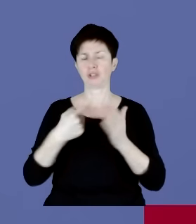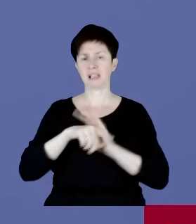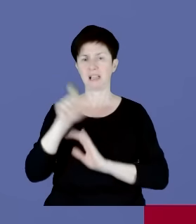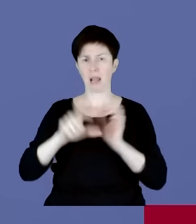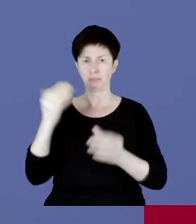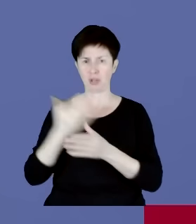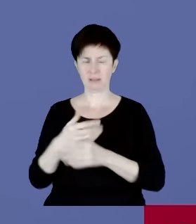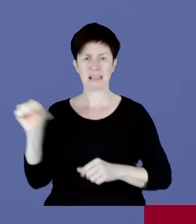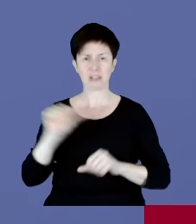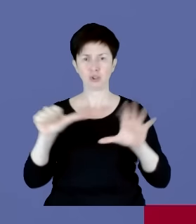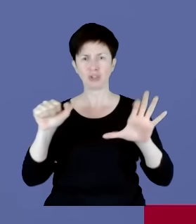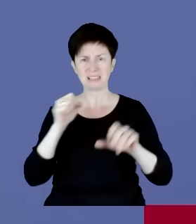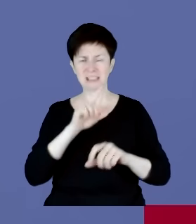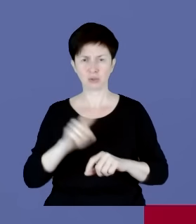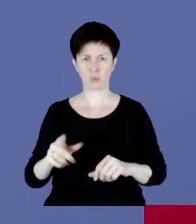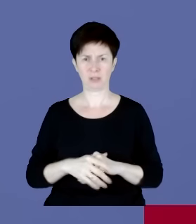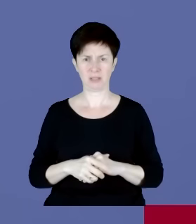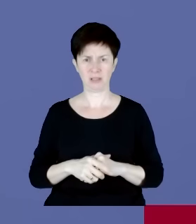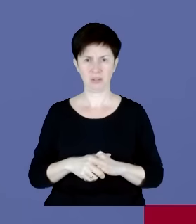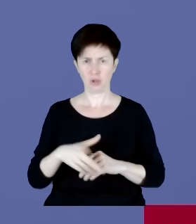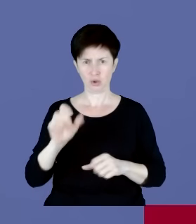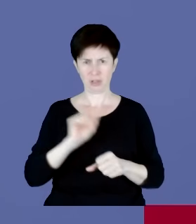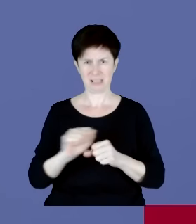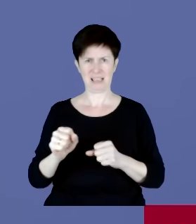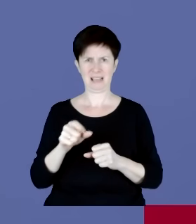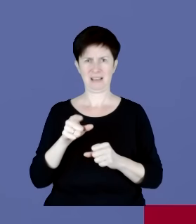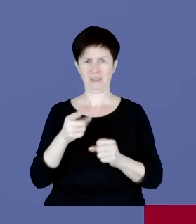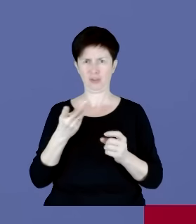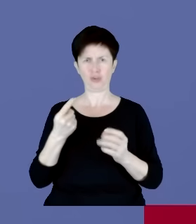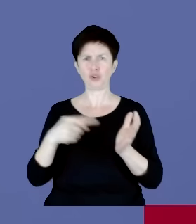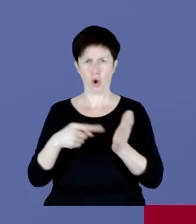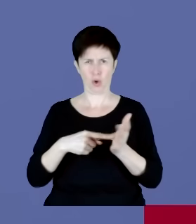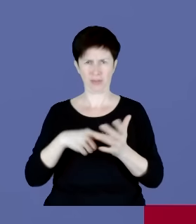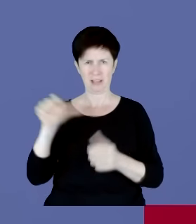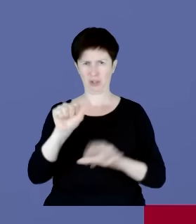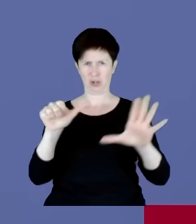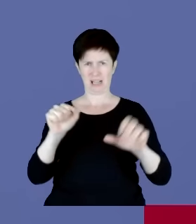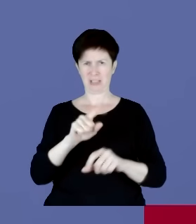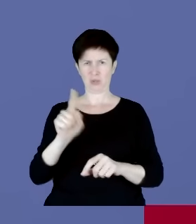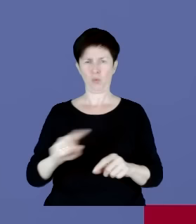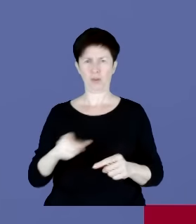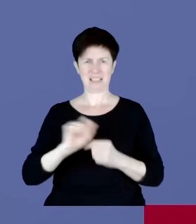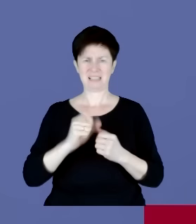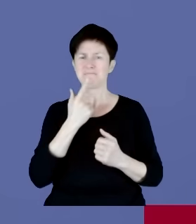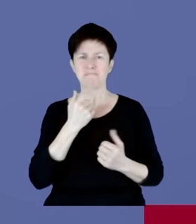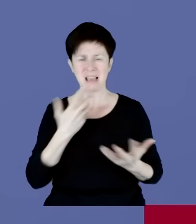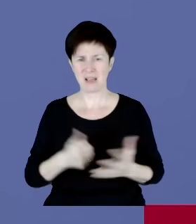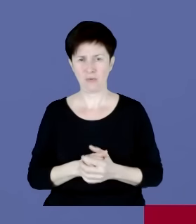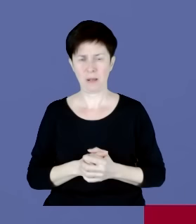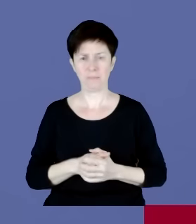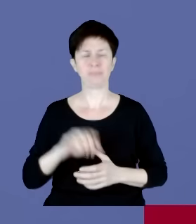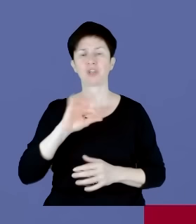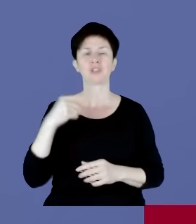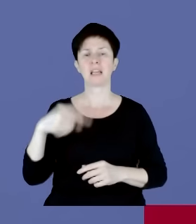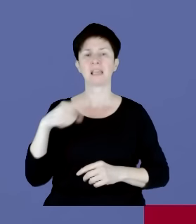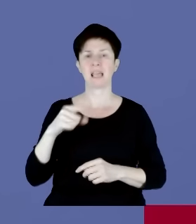1600 zł, no to chyba nie są te kwoty, o których i to chyba nie o to chodziło przedsiębiorcom na licznych spotkaniach. Jeszcze jest jedna metoda,